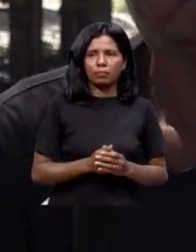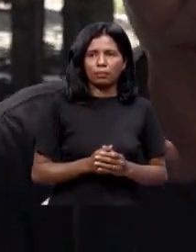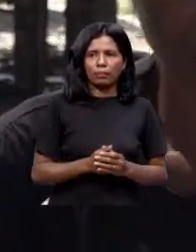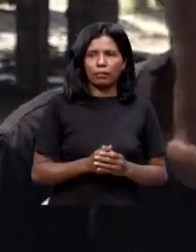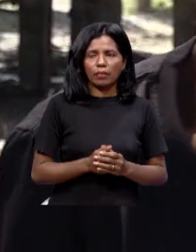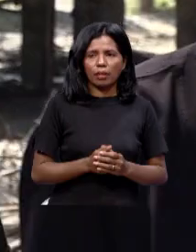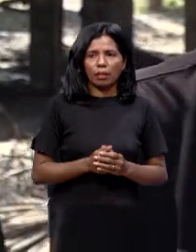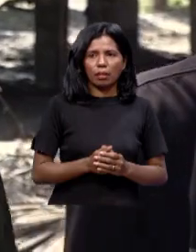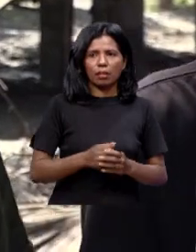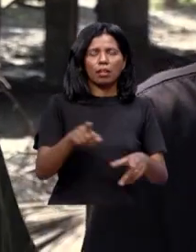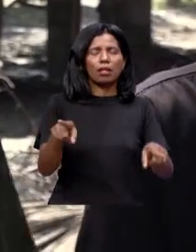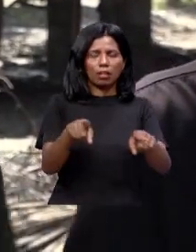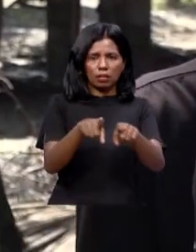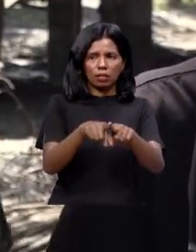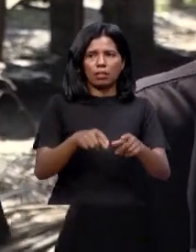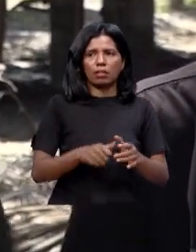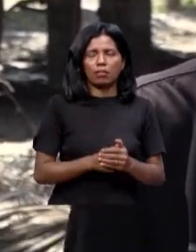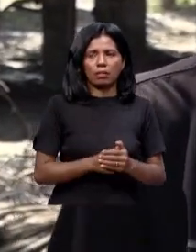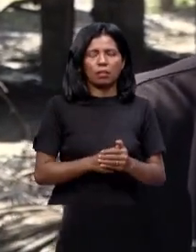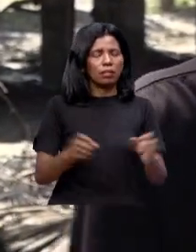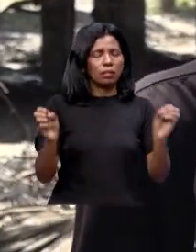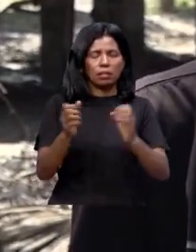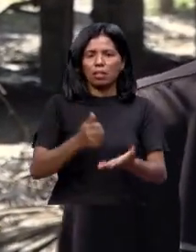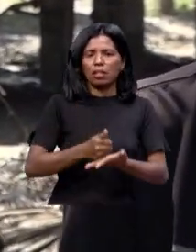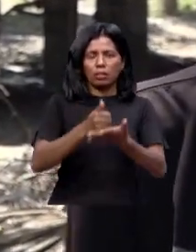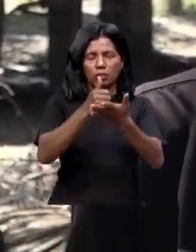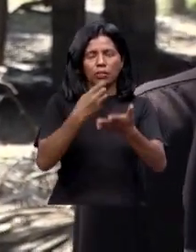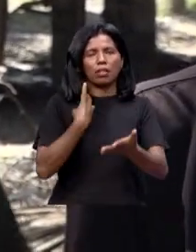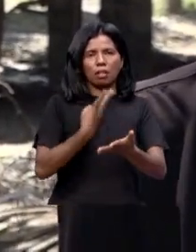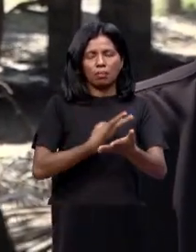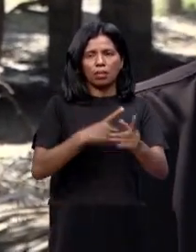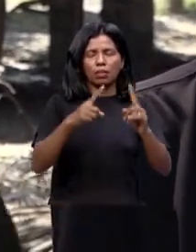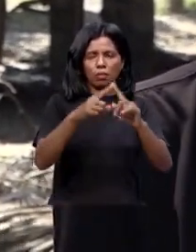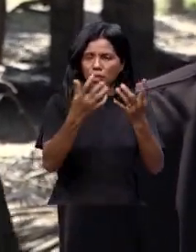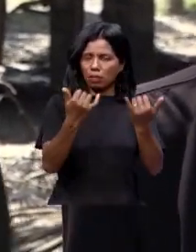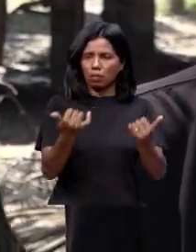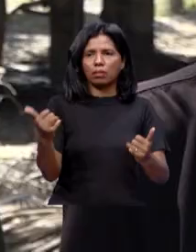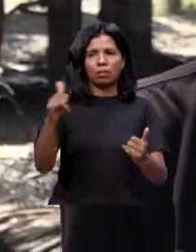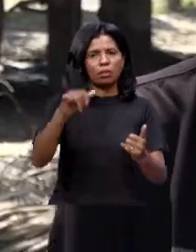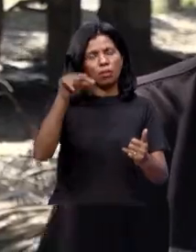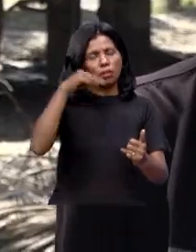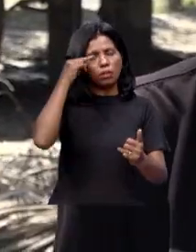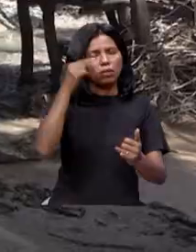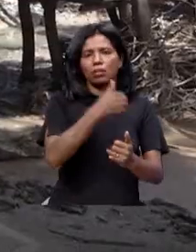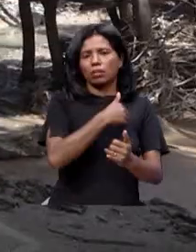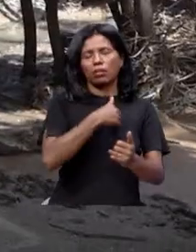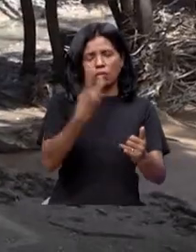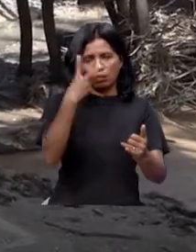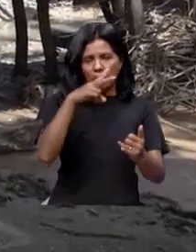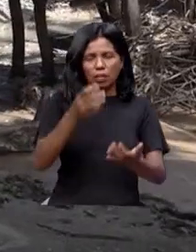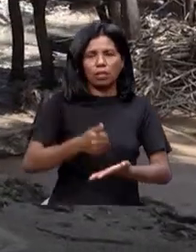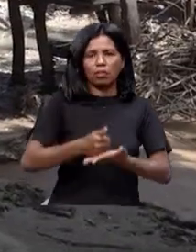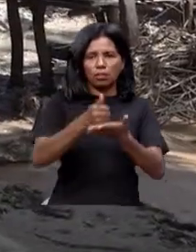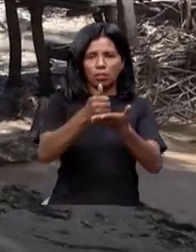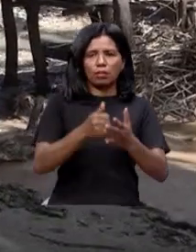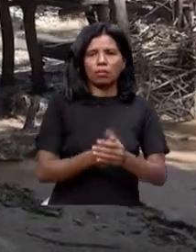tamatamos, hane sendit. Sir la tamata mba ami. Toa gormo sira, governo la sira sok mai.